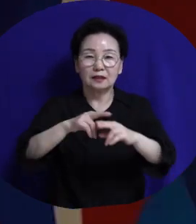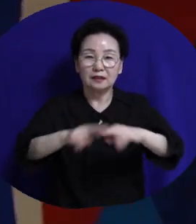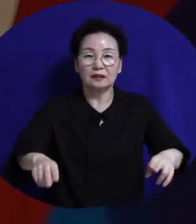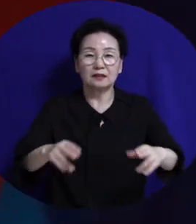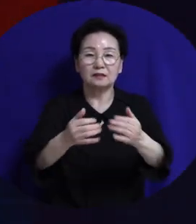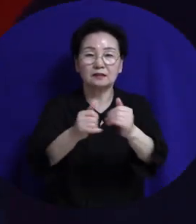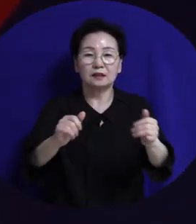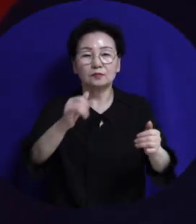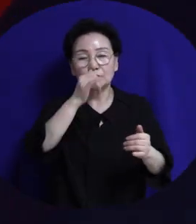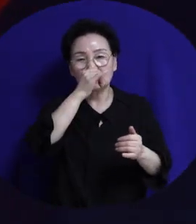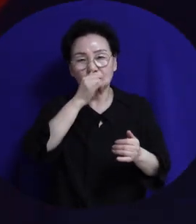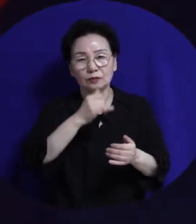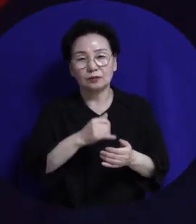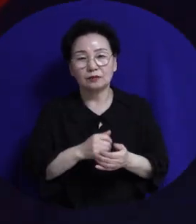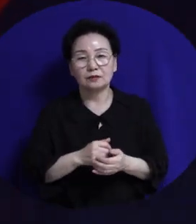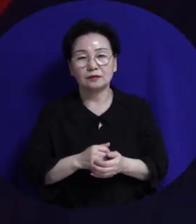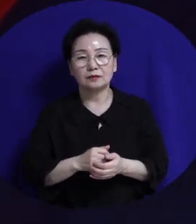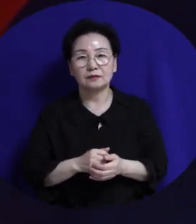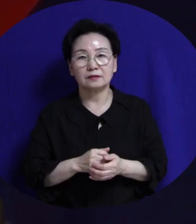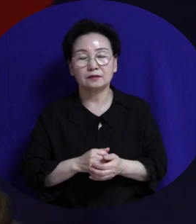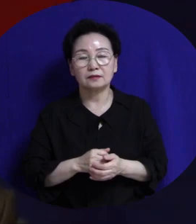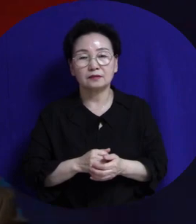있어요.